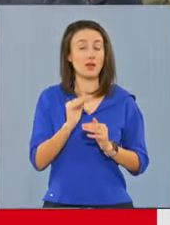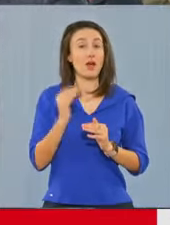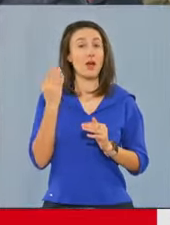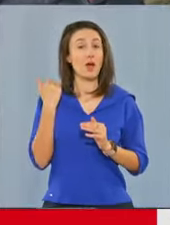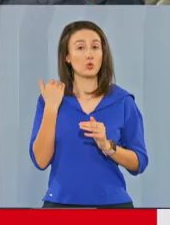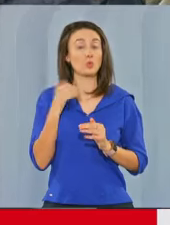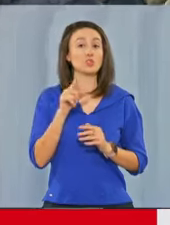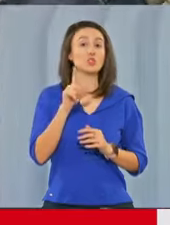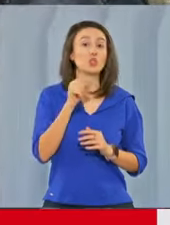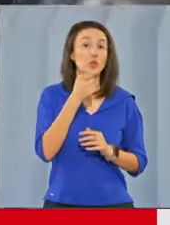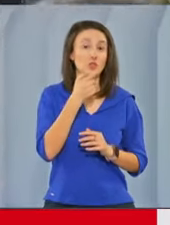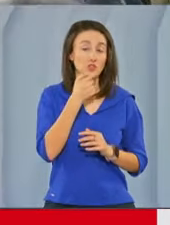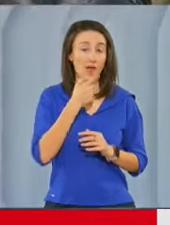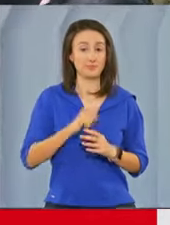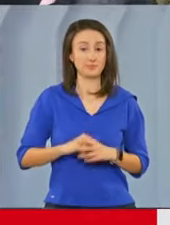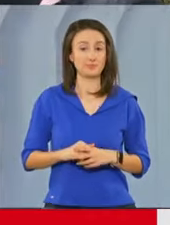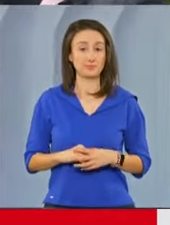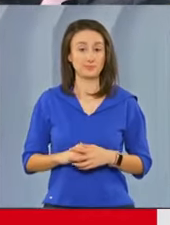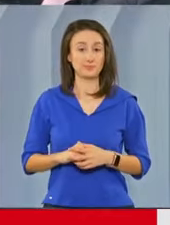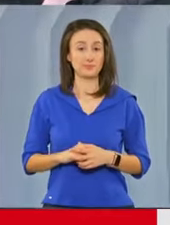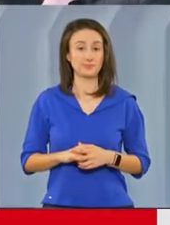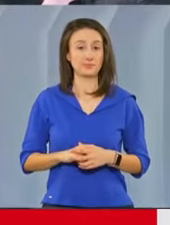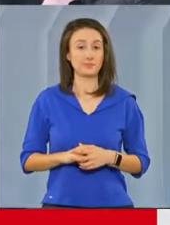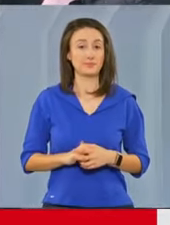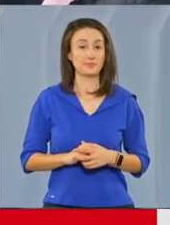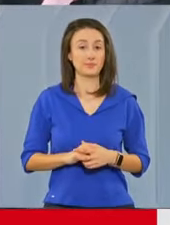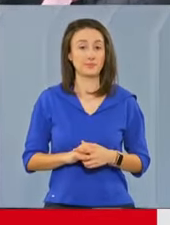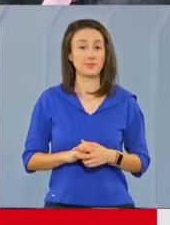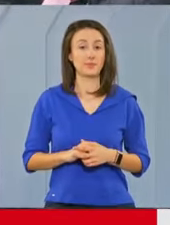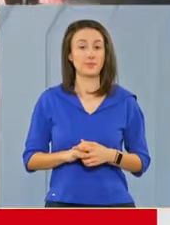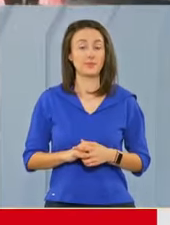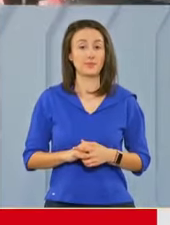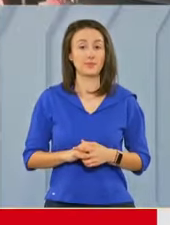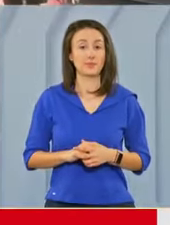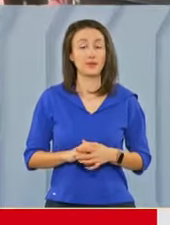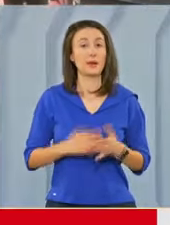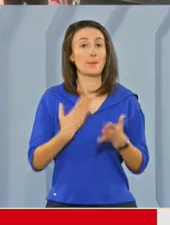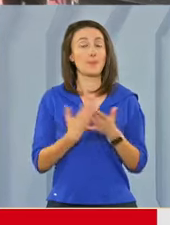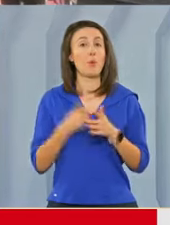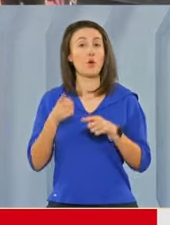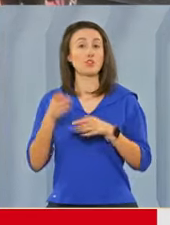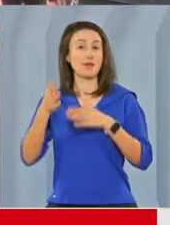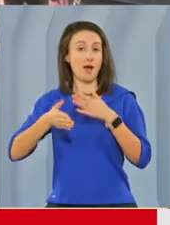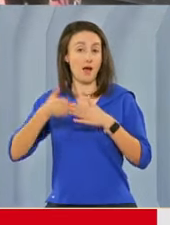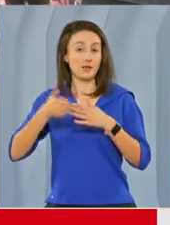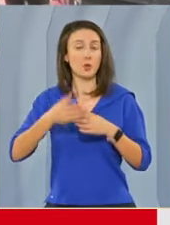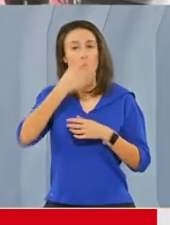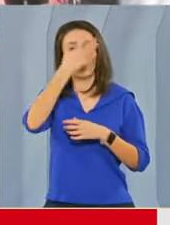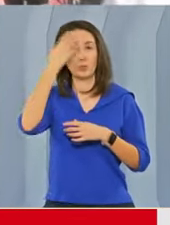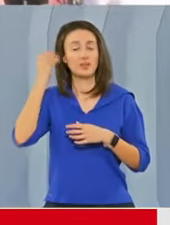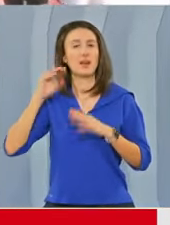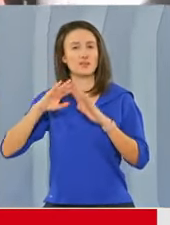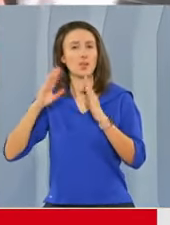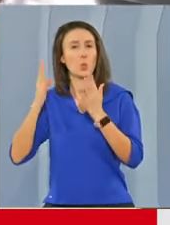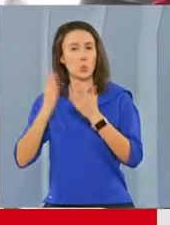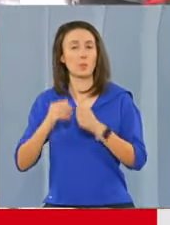acum 20 de ani, ca să știi. E, în contextul în care în această gară, uitată de